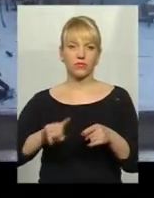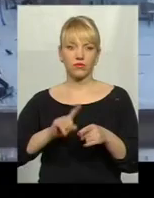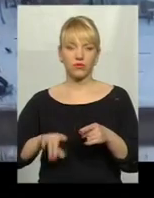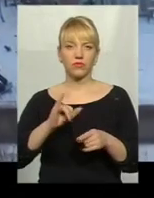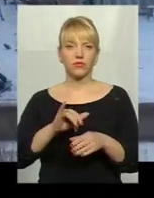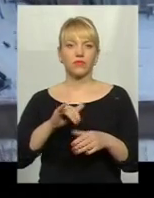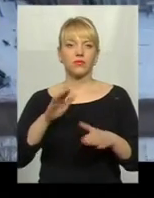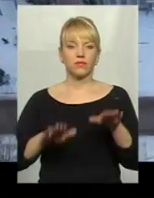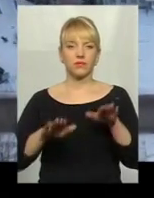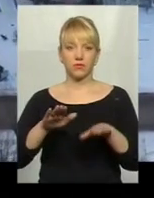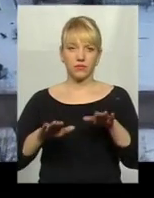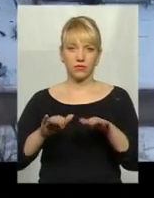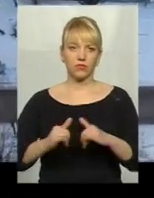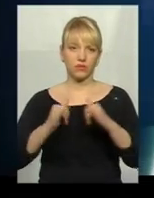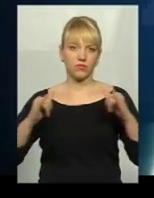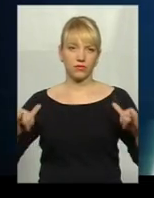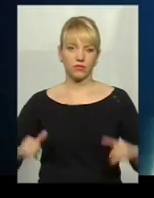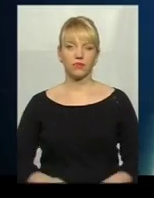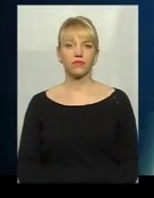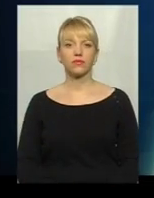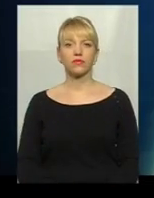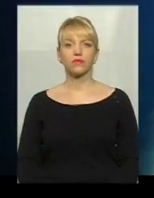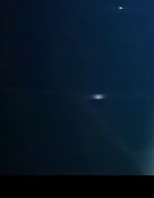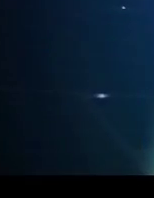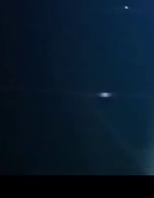та збалансованого зростання.